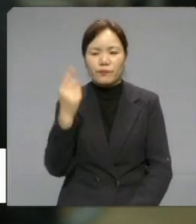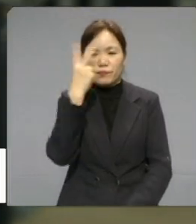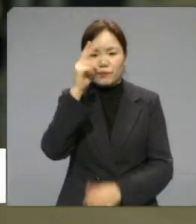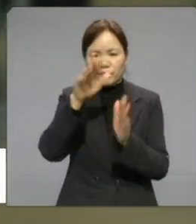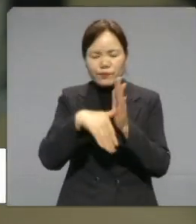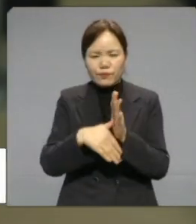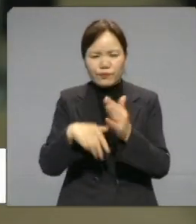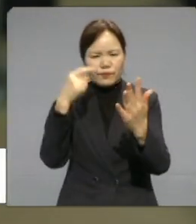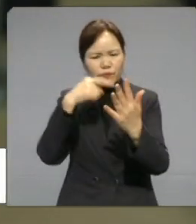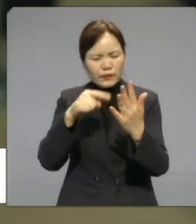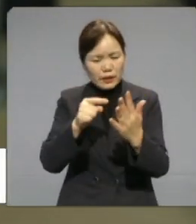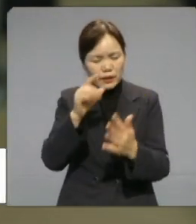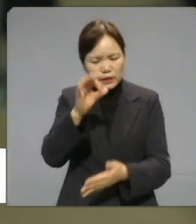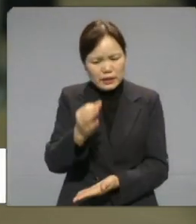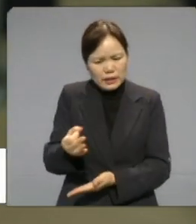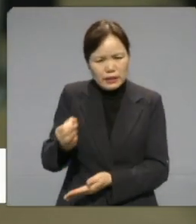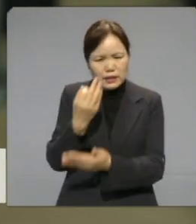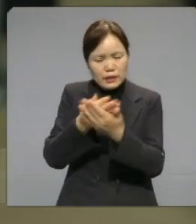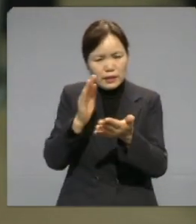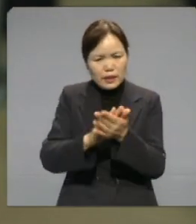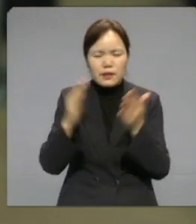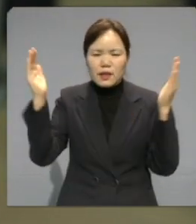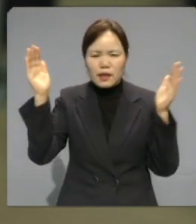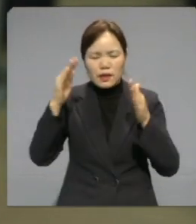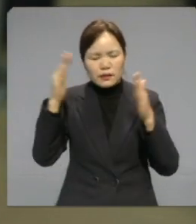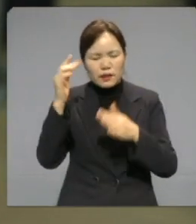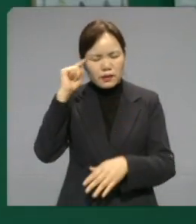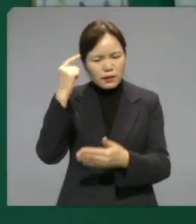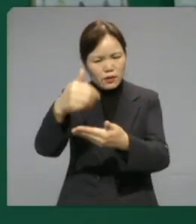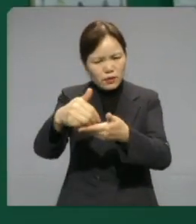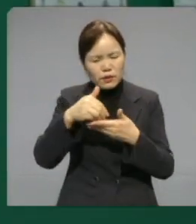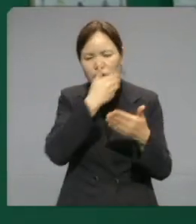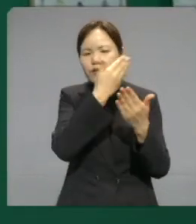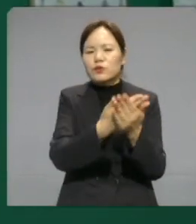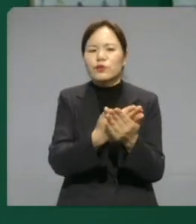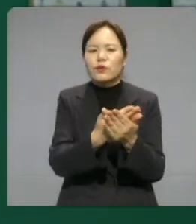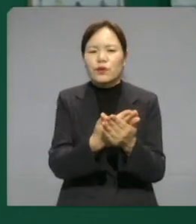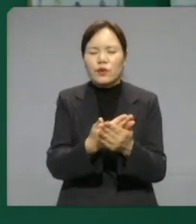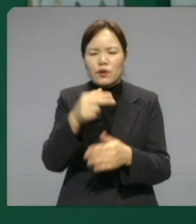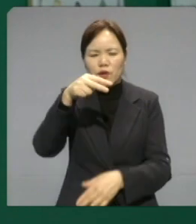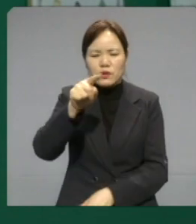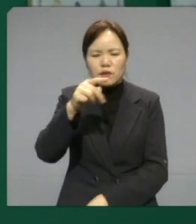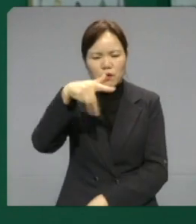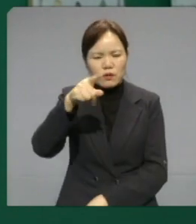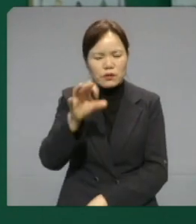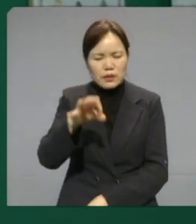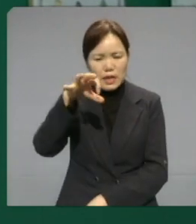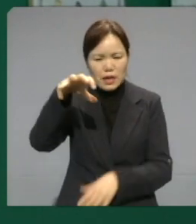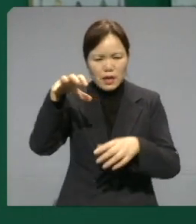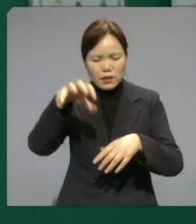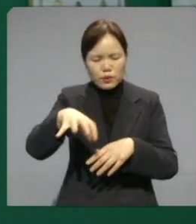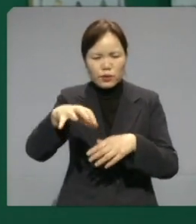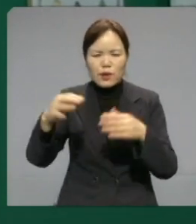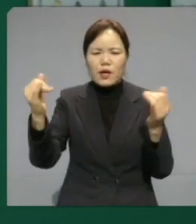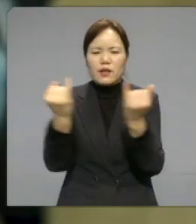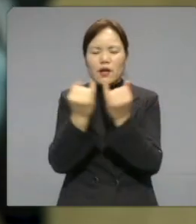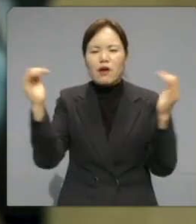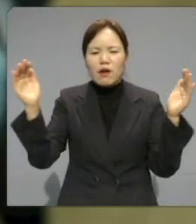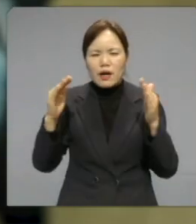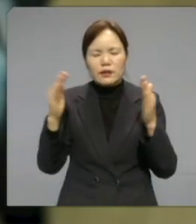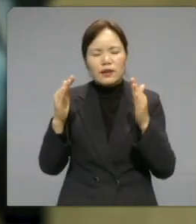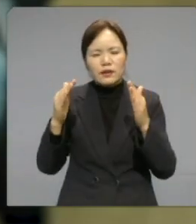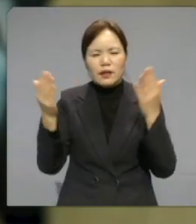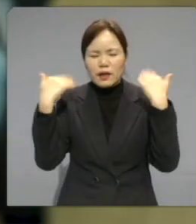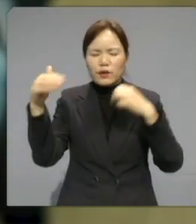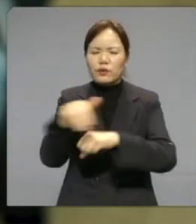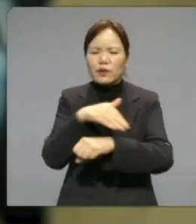설문조사에서는 교육의 질 개선, 학생들의 의견 중요성, 그리고 서창동 지역 여고생의 통학 편익성